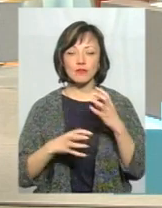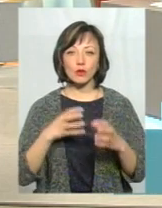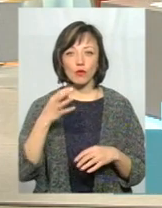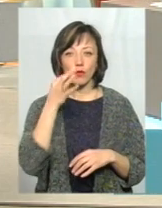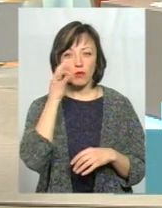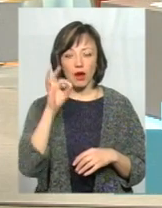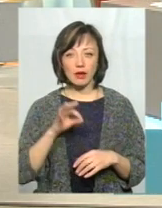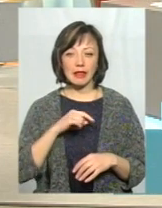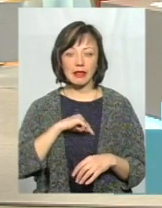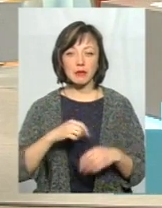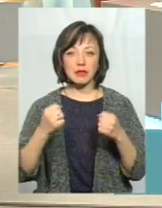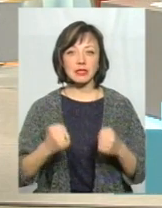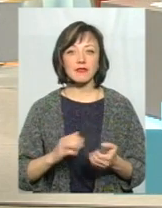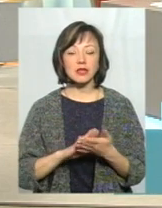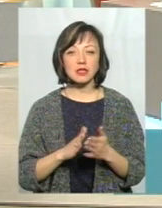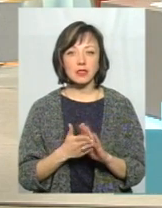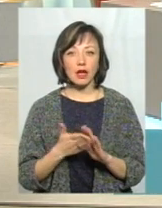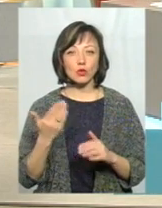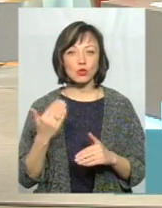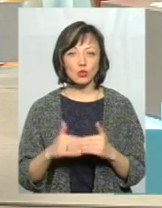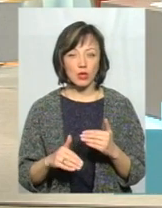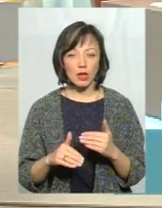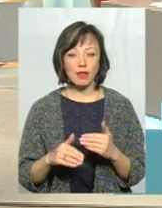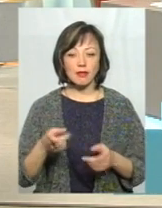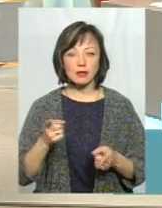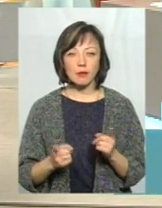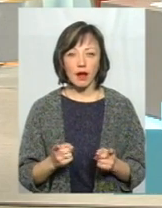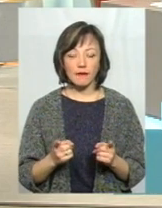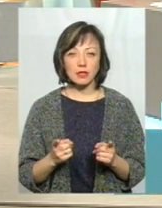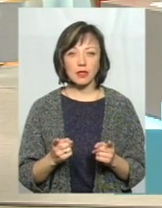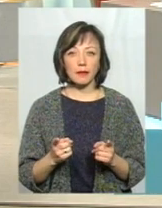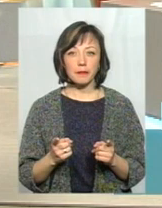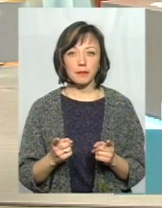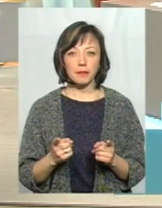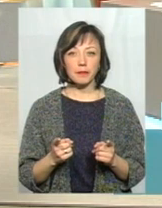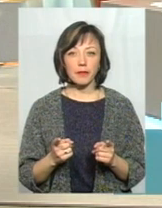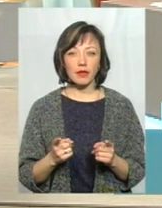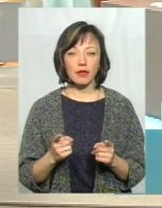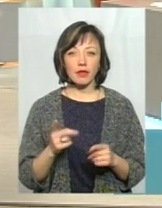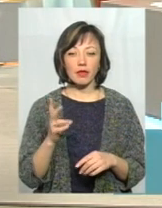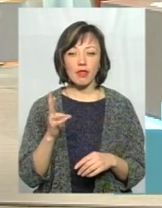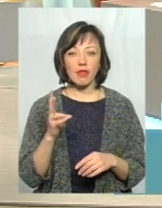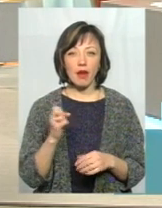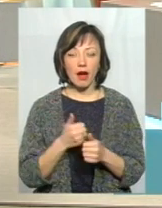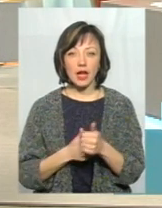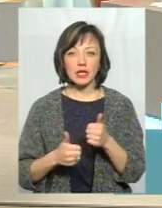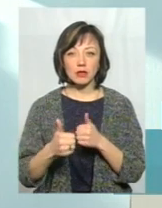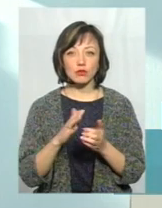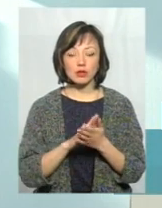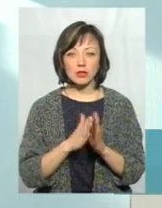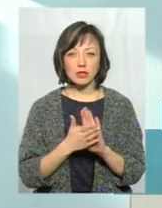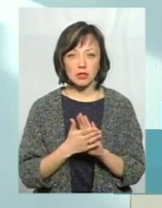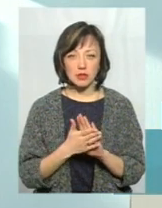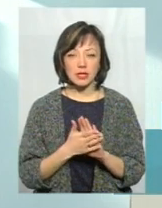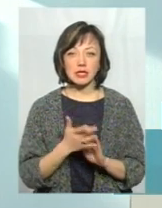то депресивний стан уже насправді виходить такі на лідеруючі позиції на рівні